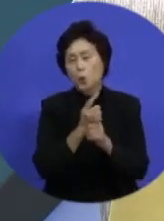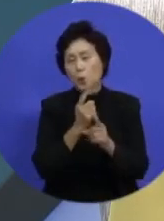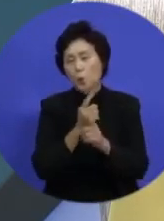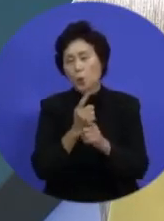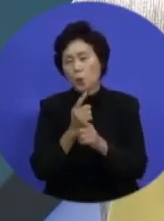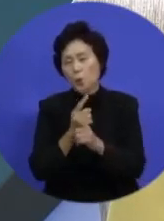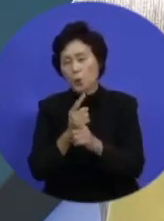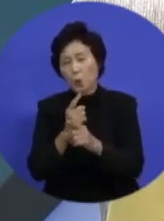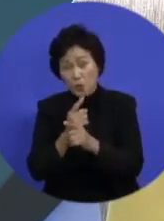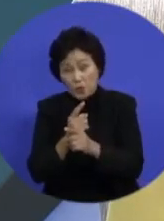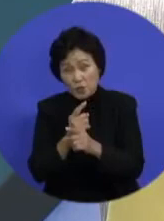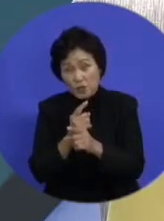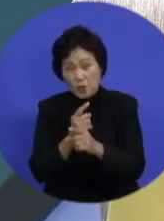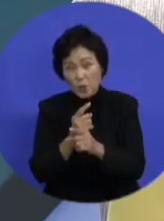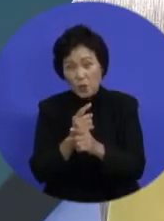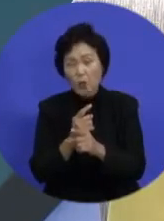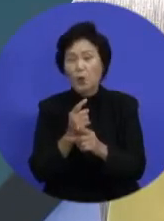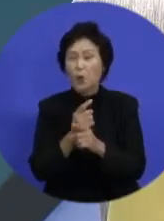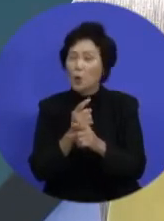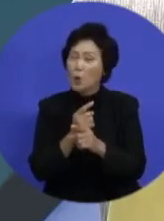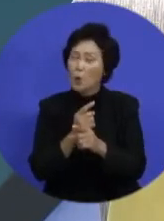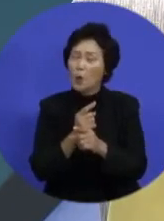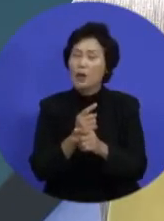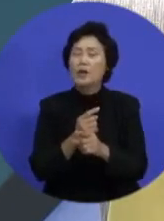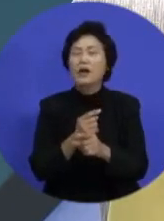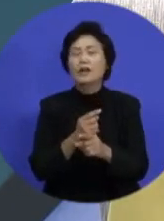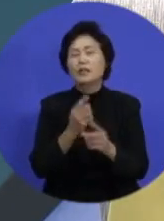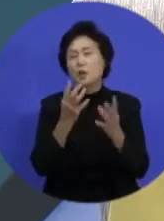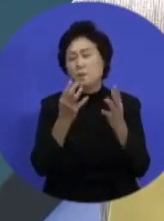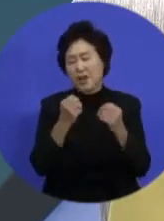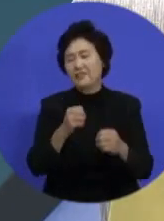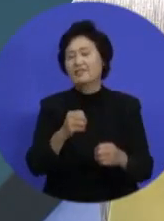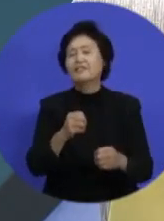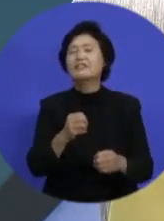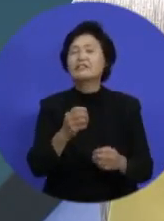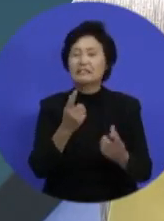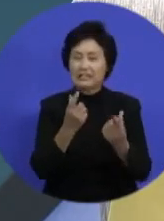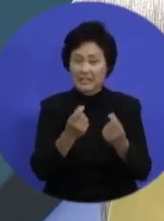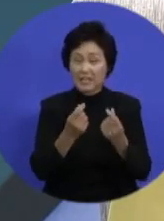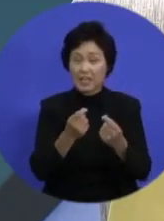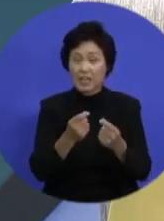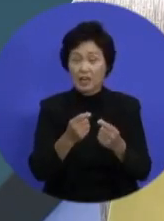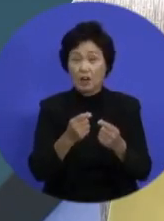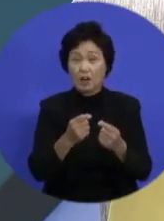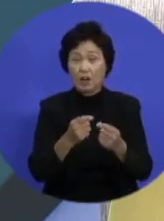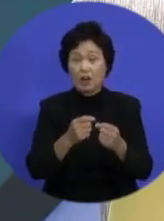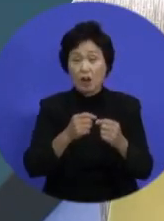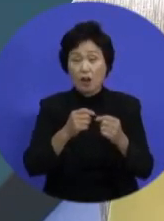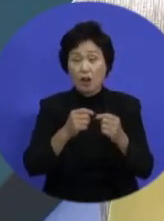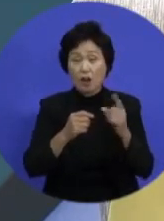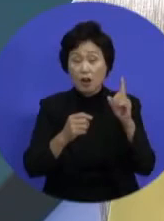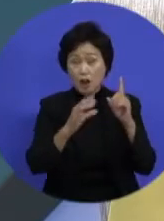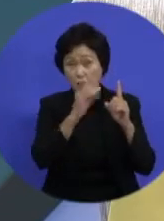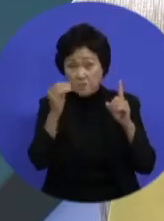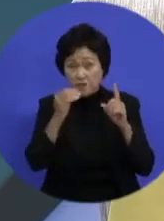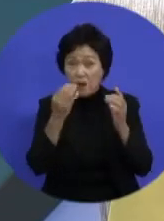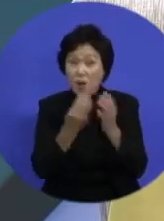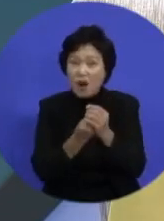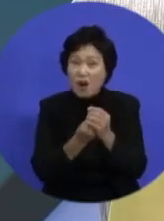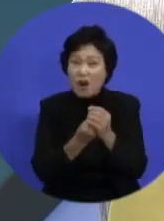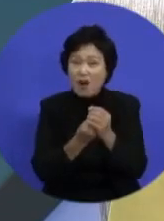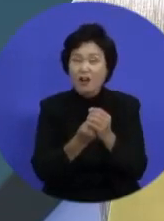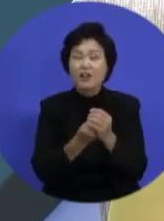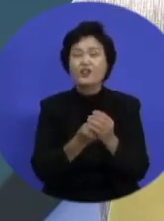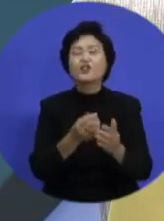좀 더 개선해야 될 것도 있고 의견 수렴도 더 해야 될 것 같고 예. 완성으로 가기 위해서는 아직은